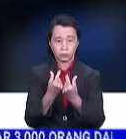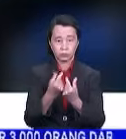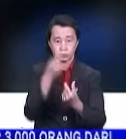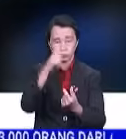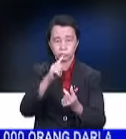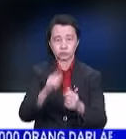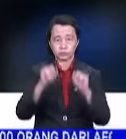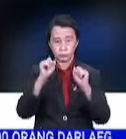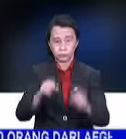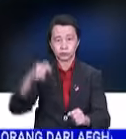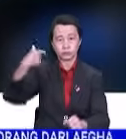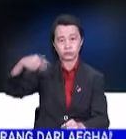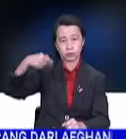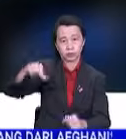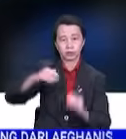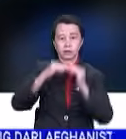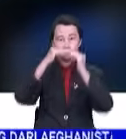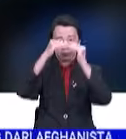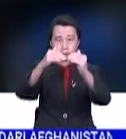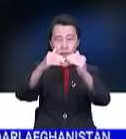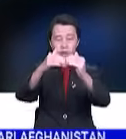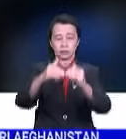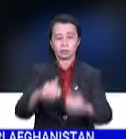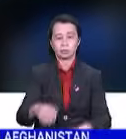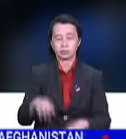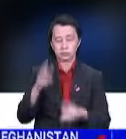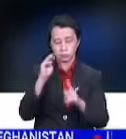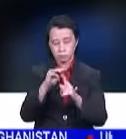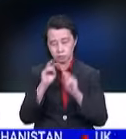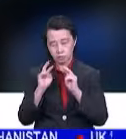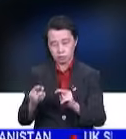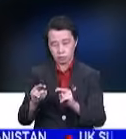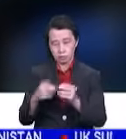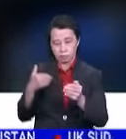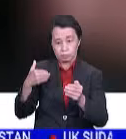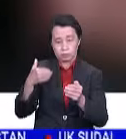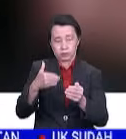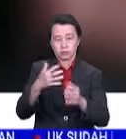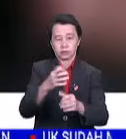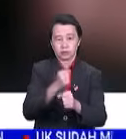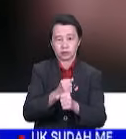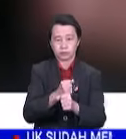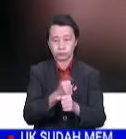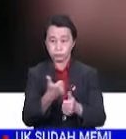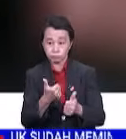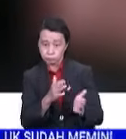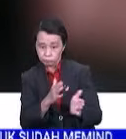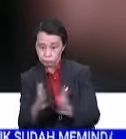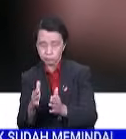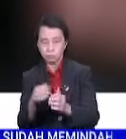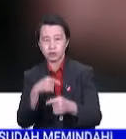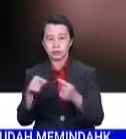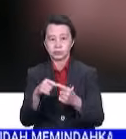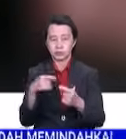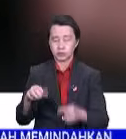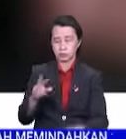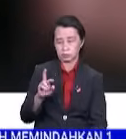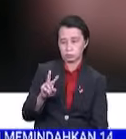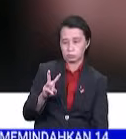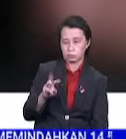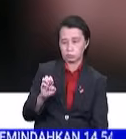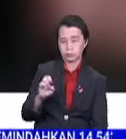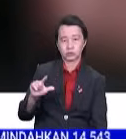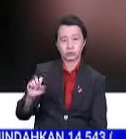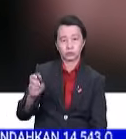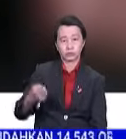bagi melayakkan diri ke peringkat seterusnya misi tersebut dilihat semakin hampir dapat direalisasikan apabila weekend